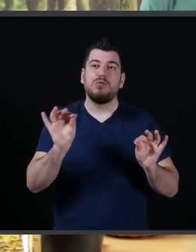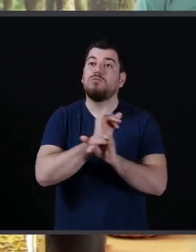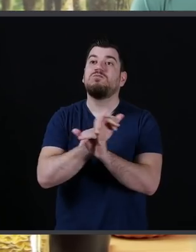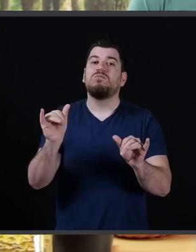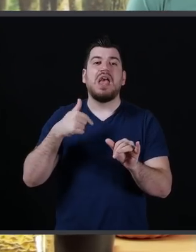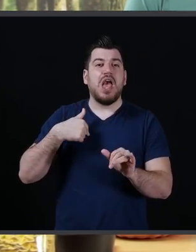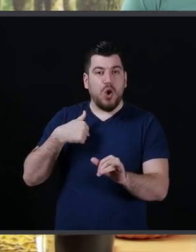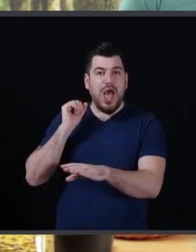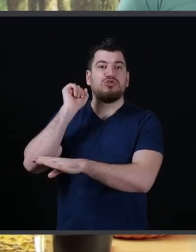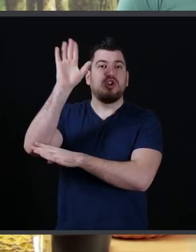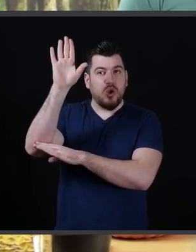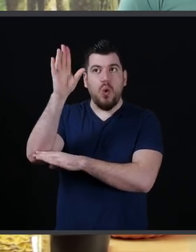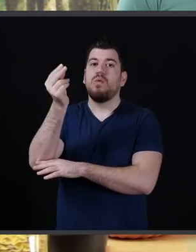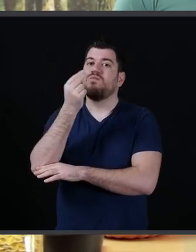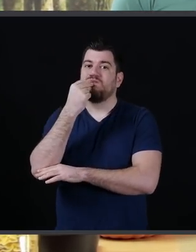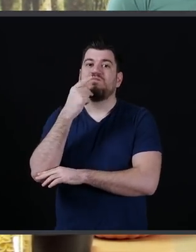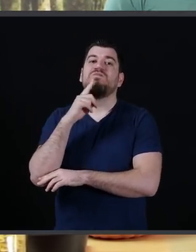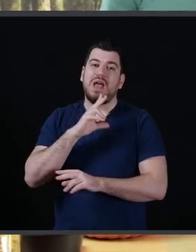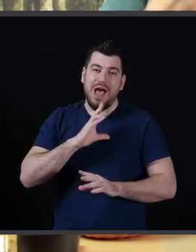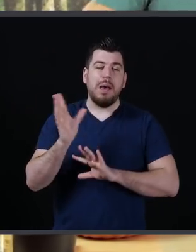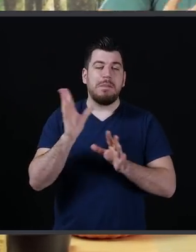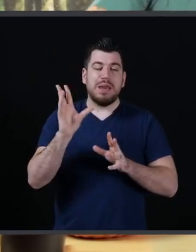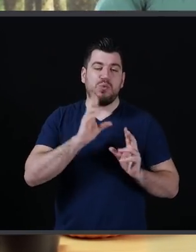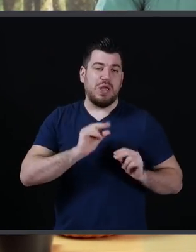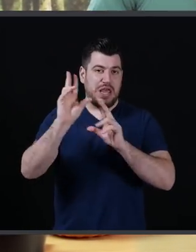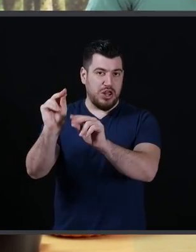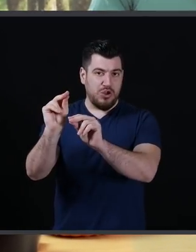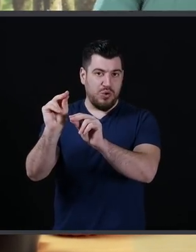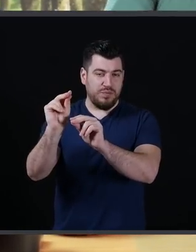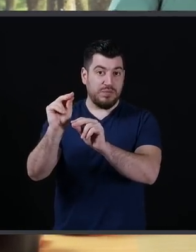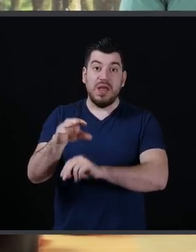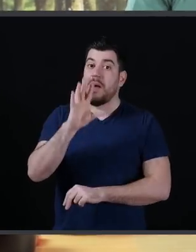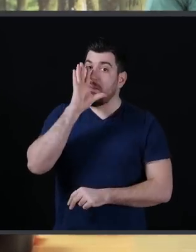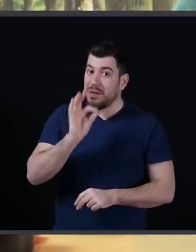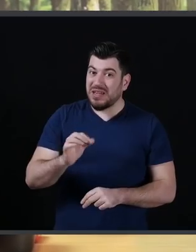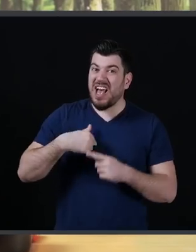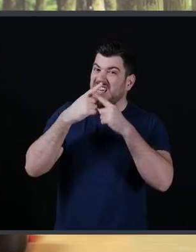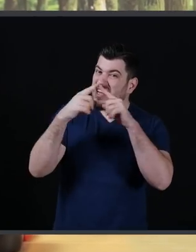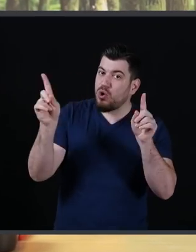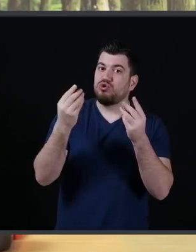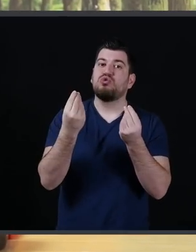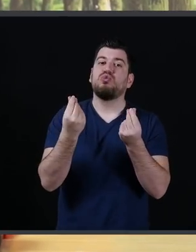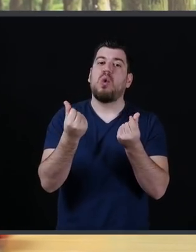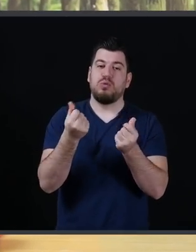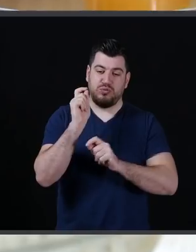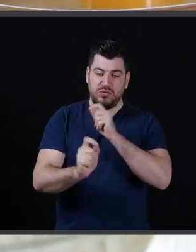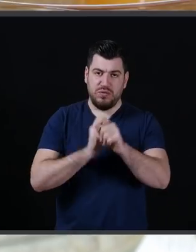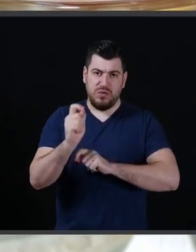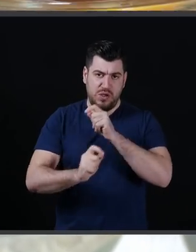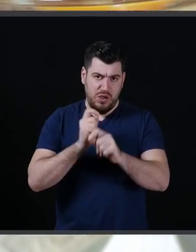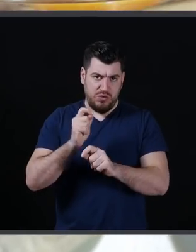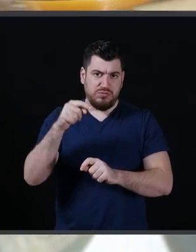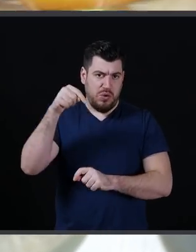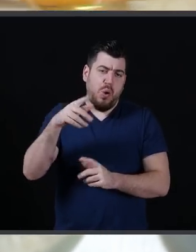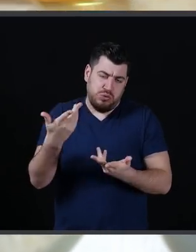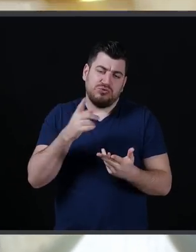παρόμοιο κέικ Έχει ιδιαίτερο τρόπο που γίνεται Όπως και πολλά πράγματα που κάνουμε εδώ πέρα Ουσιαστικά τιμάζουμε το μείγμα